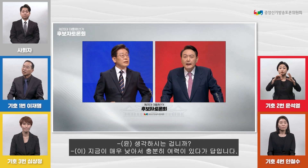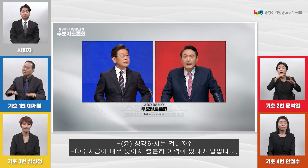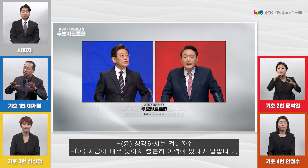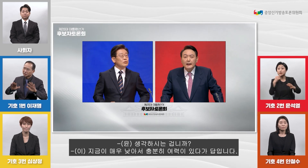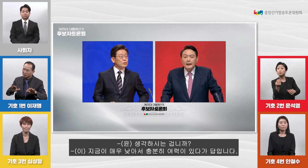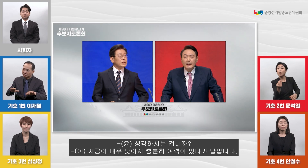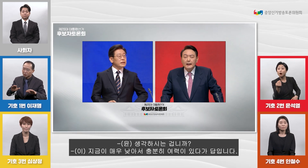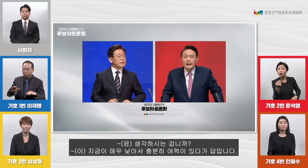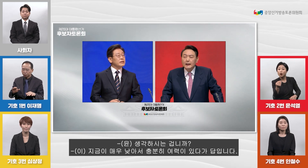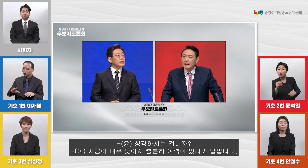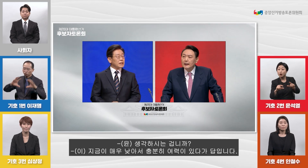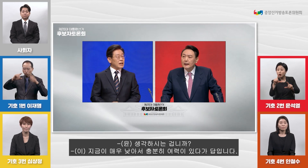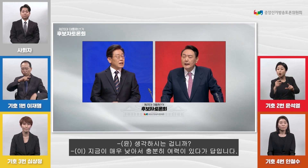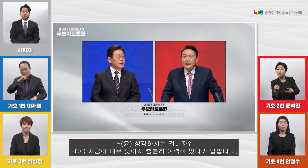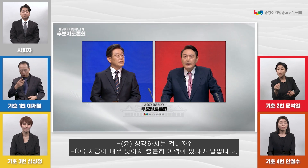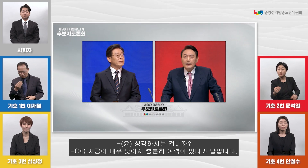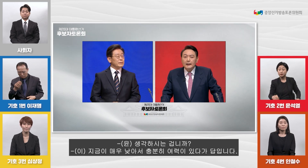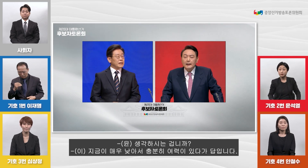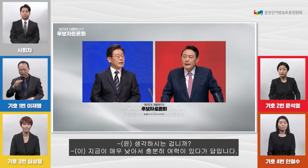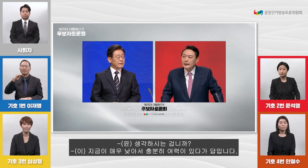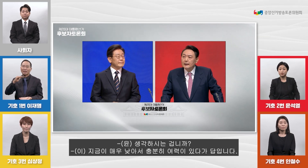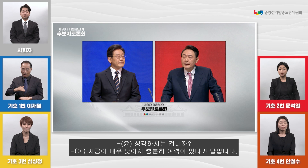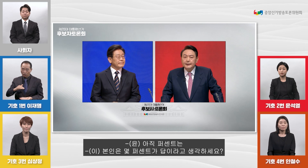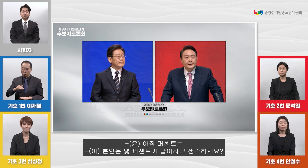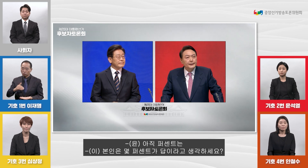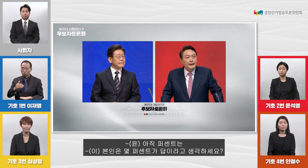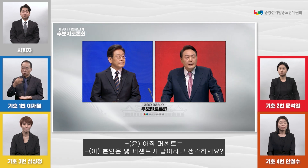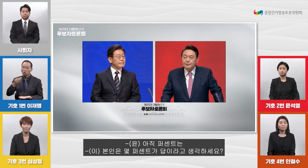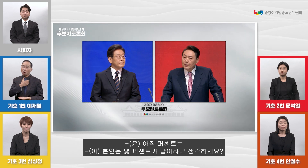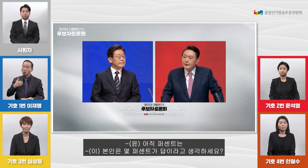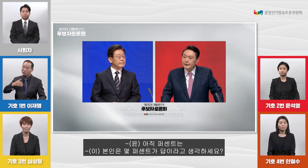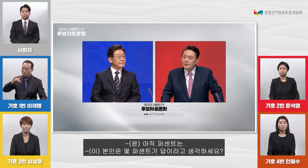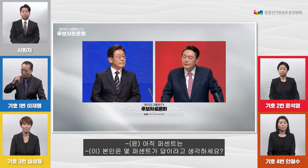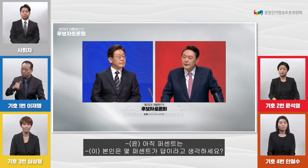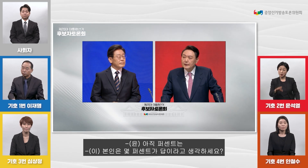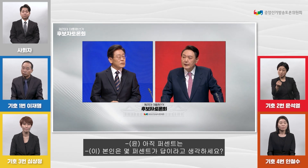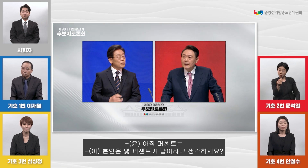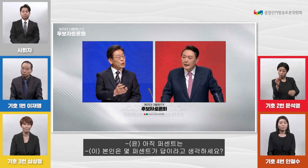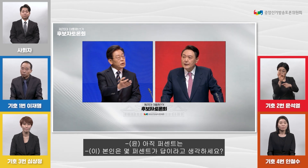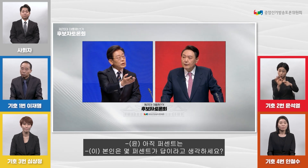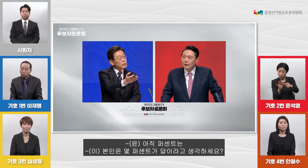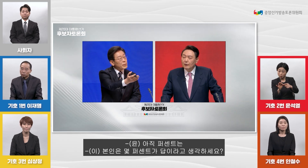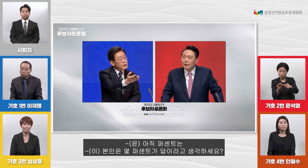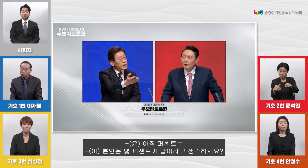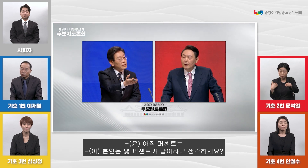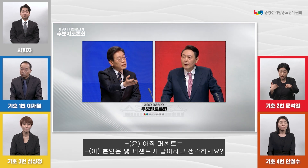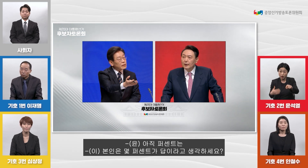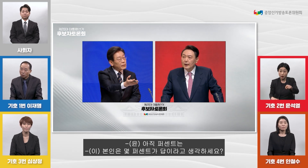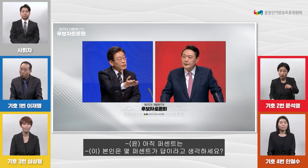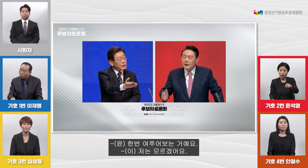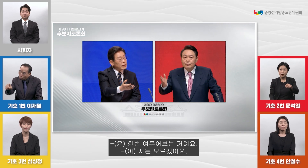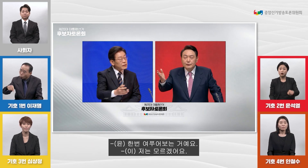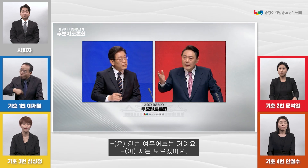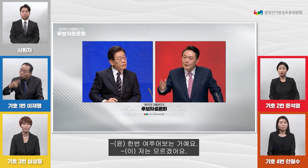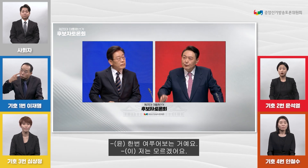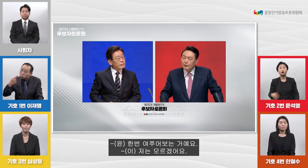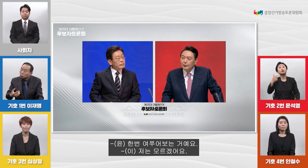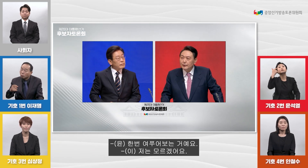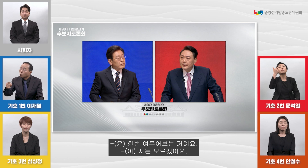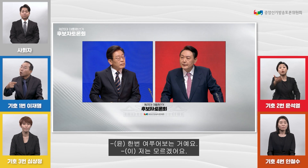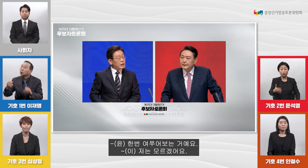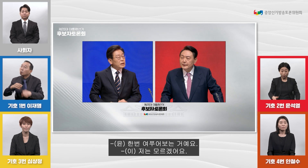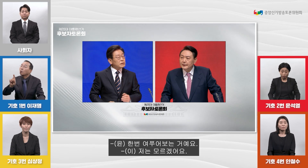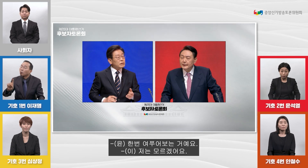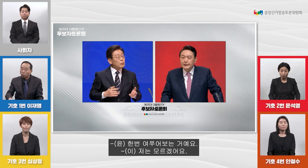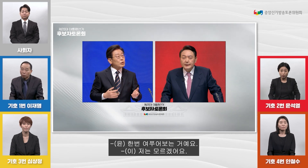매우 낮아서 충분히 여력이 있다가 답입니다. 아직 퍼센트는 얘기 안 본인은 하시고? 몇 퍼센트가 답이라고 생각하세요? 한번